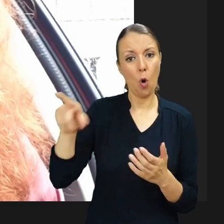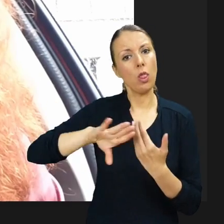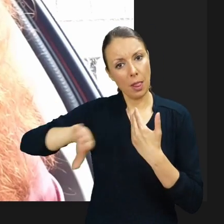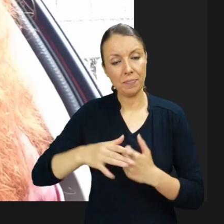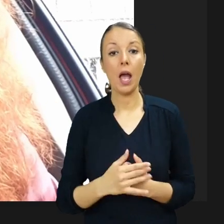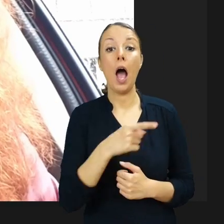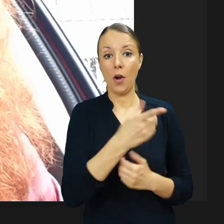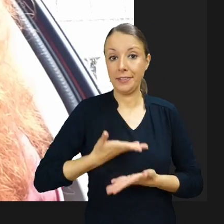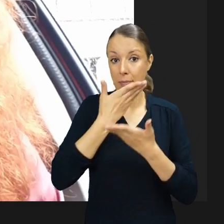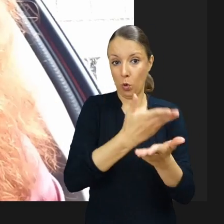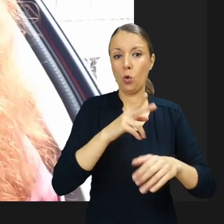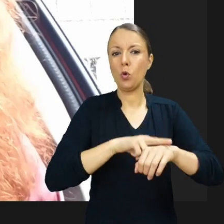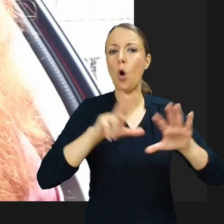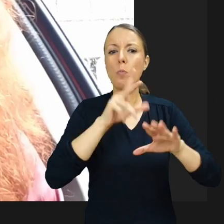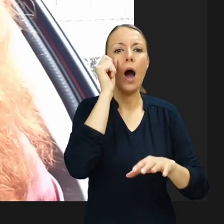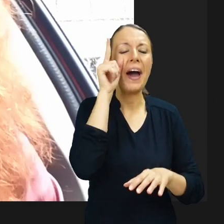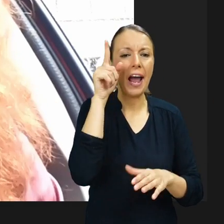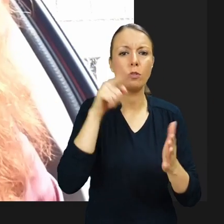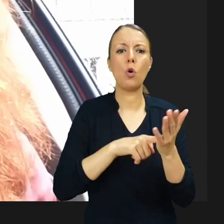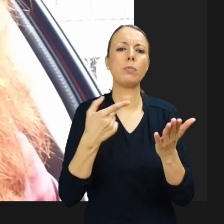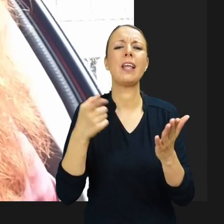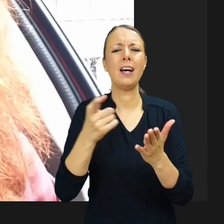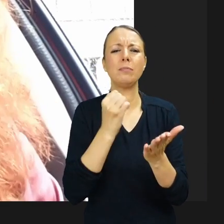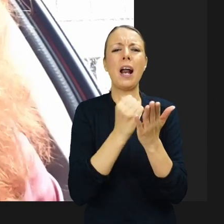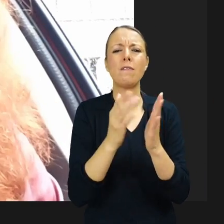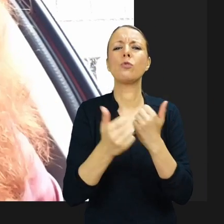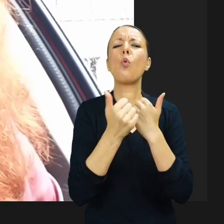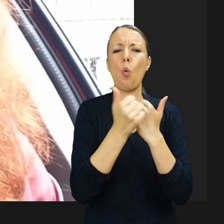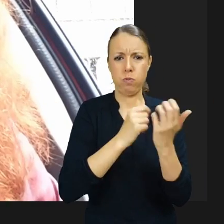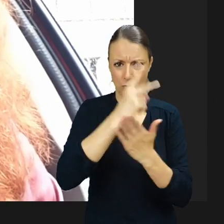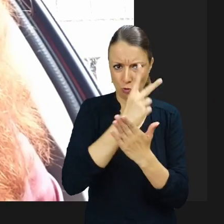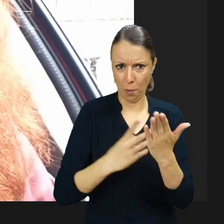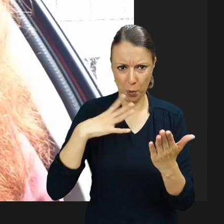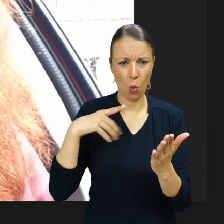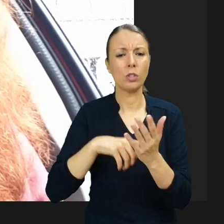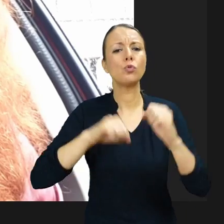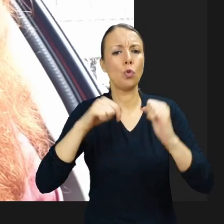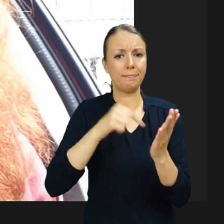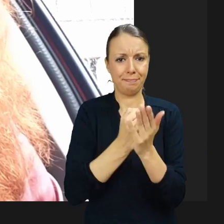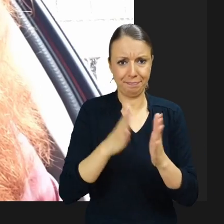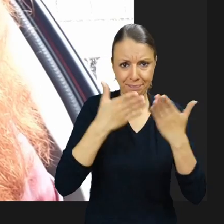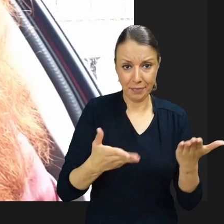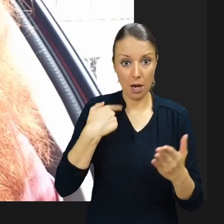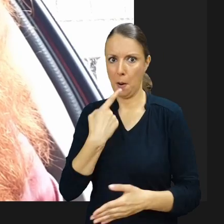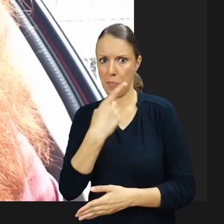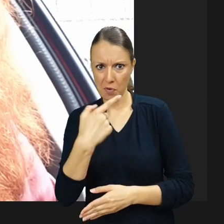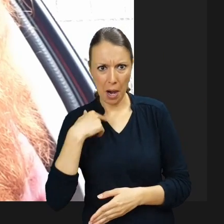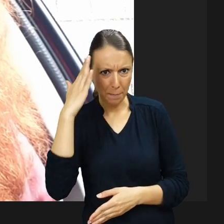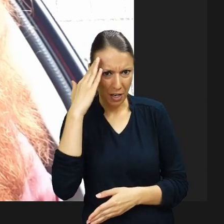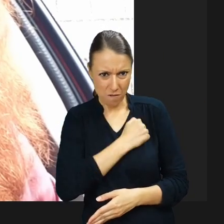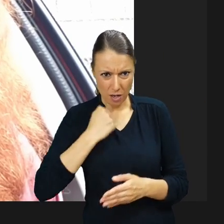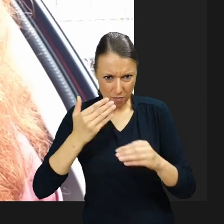8 rano do czytania akt do Trybunału. Ja zaznaczyłam, że mieszkam poza Warszawą i że 8 rano dla